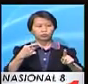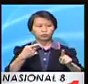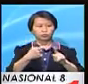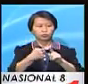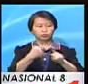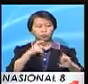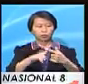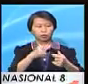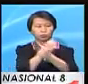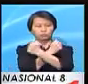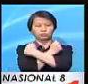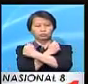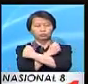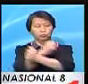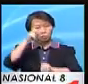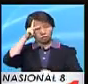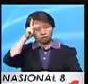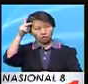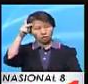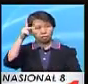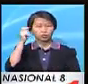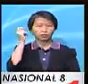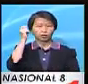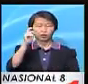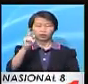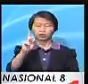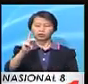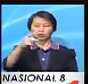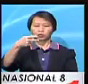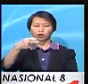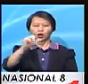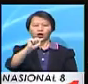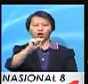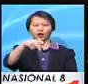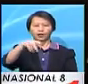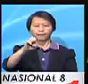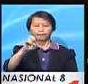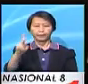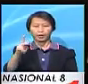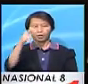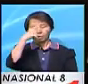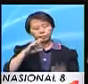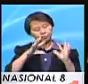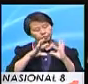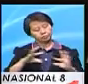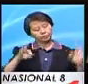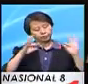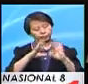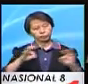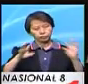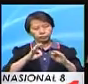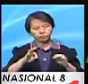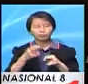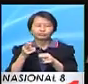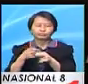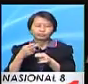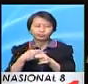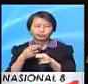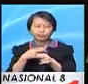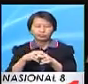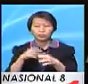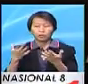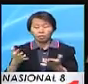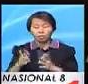dan juga penjaga gol Kelantan seketika tadi, Khairul Fahmi, Cik Man, untuk menceritakan tentang seberingkas